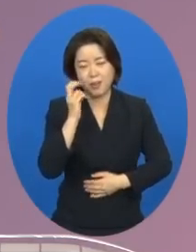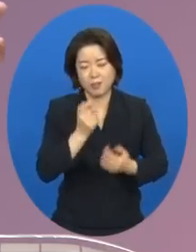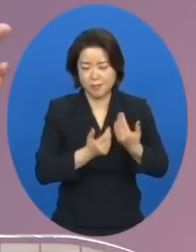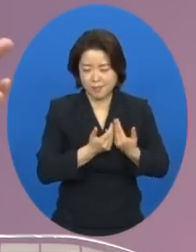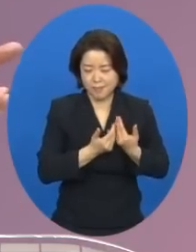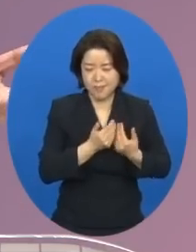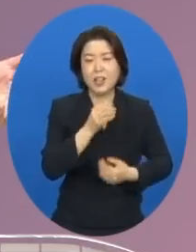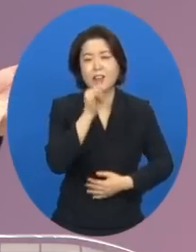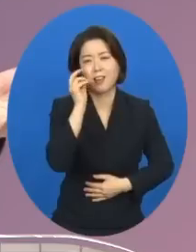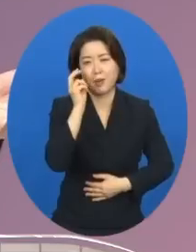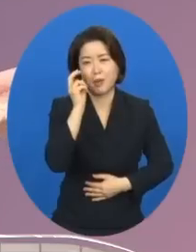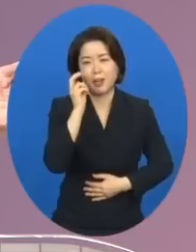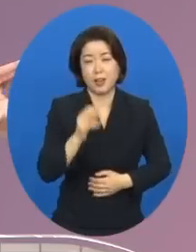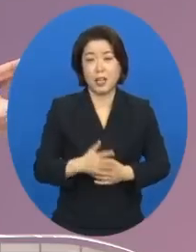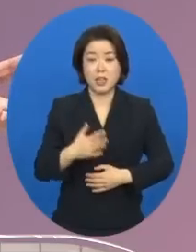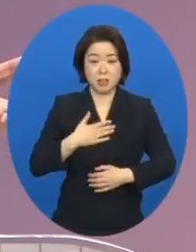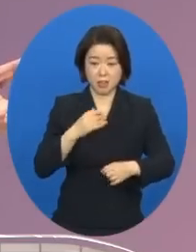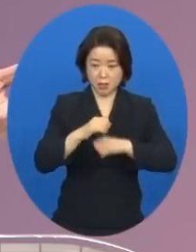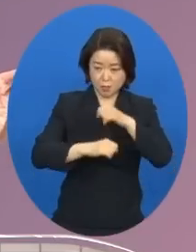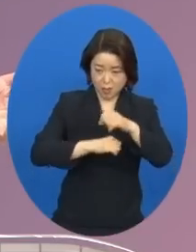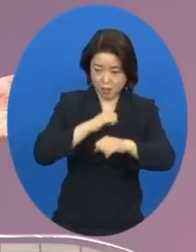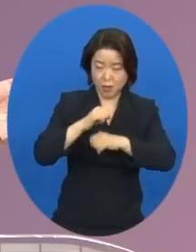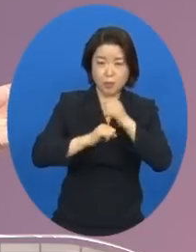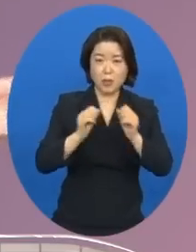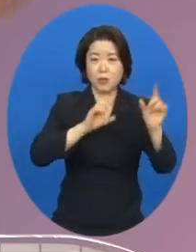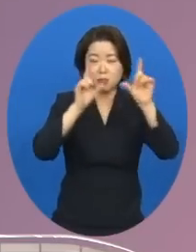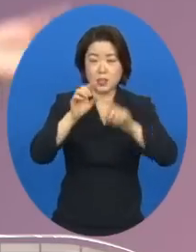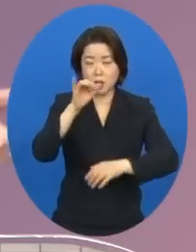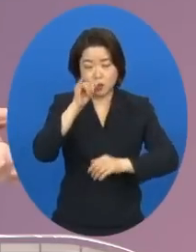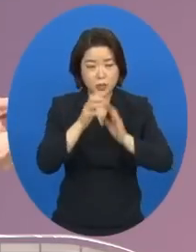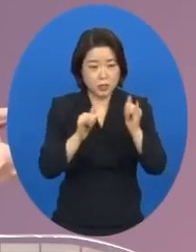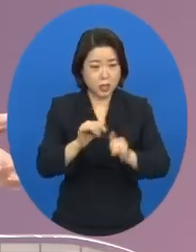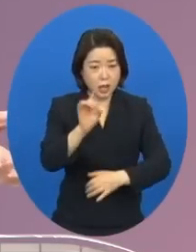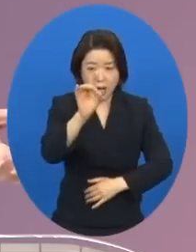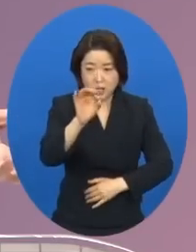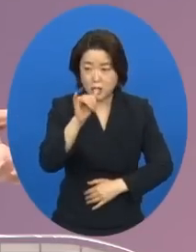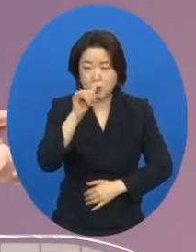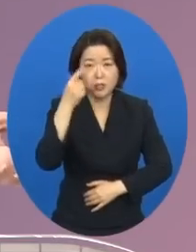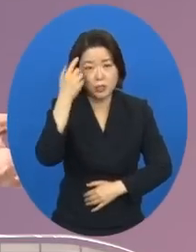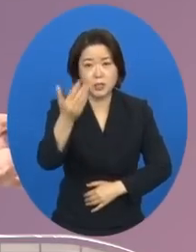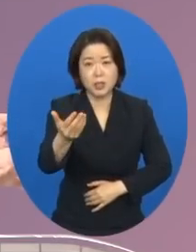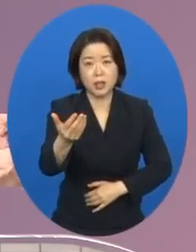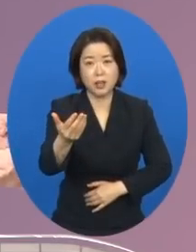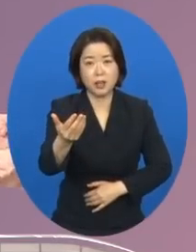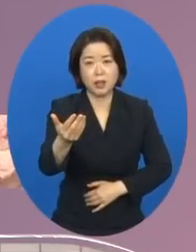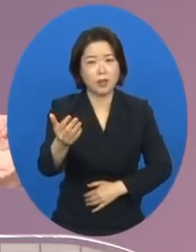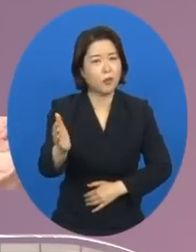중에 마음대로 살 수 있는 사람이 한 사람이라도 있겠습니까?